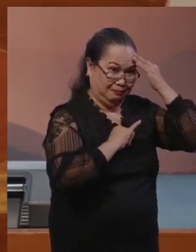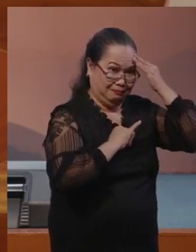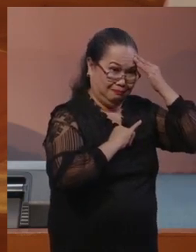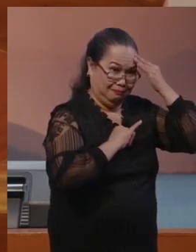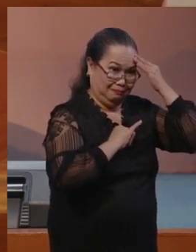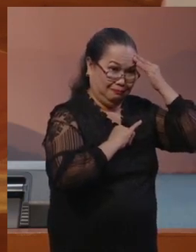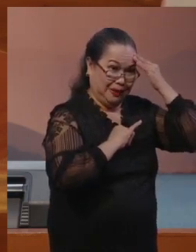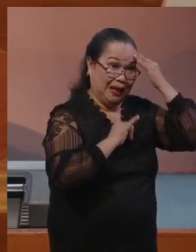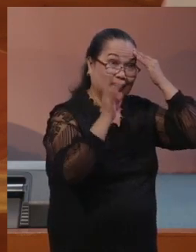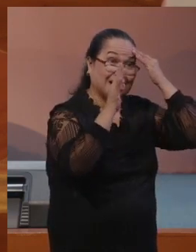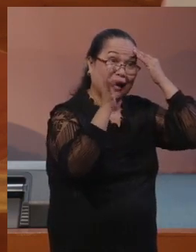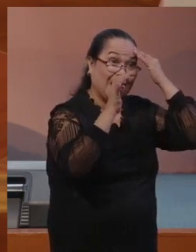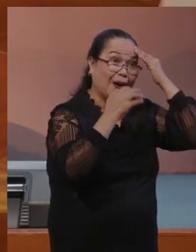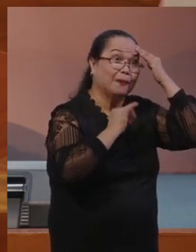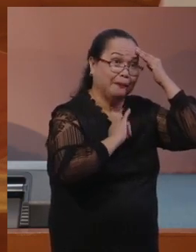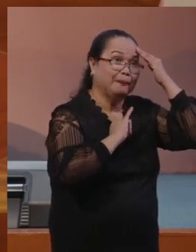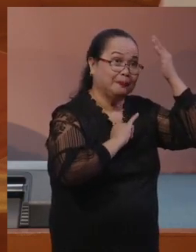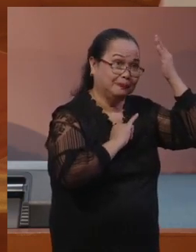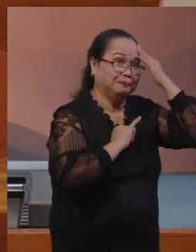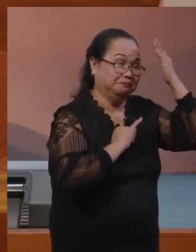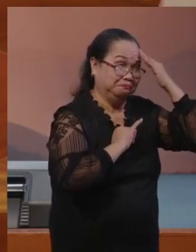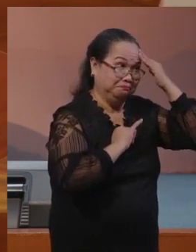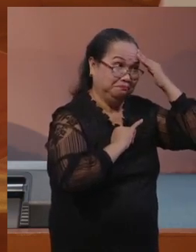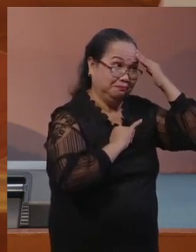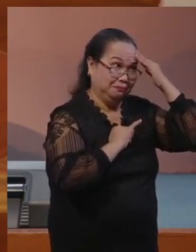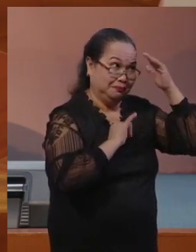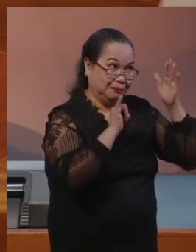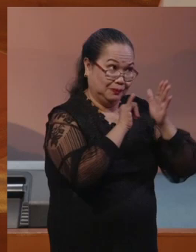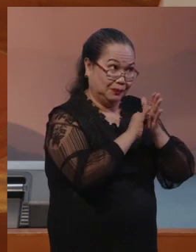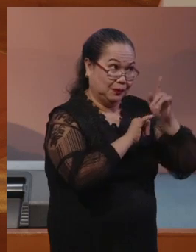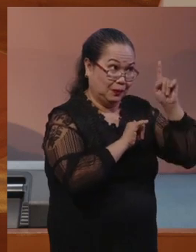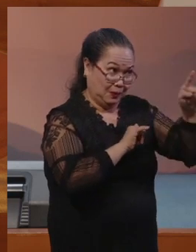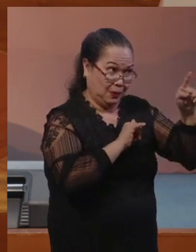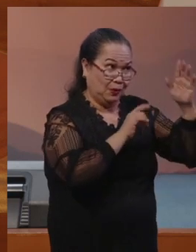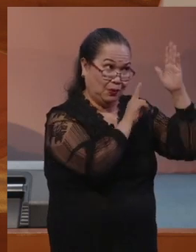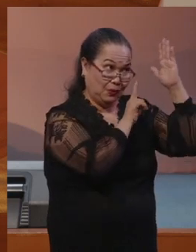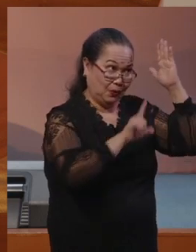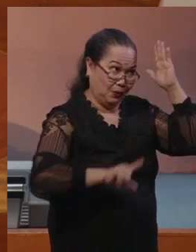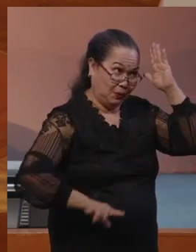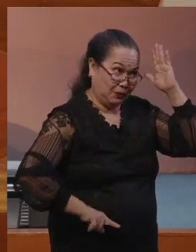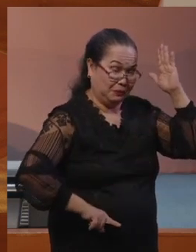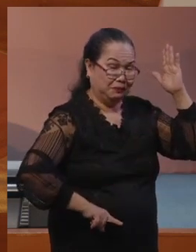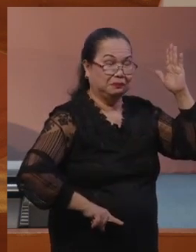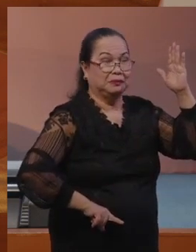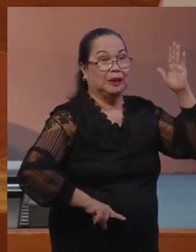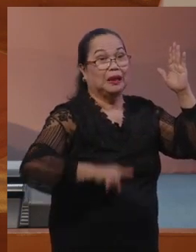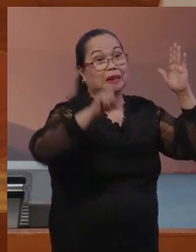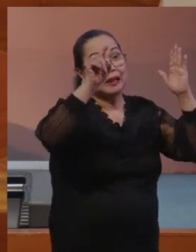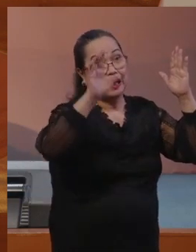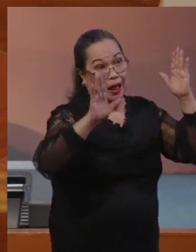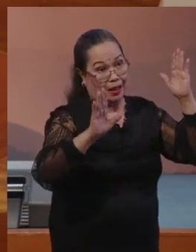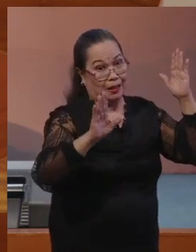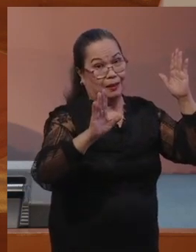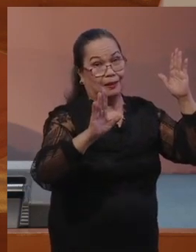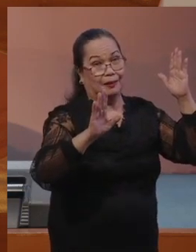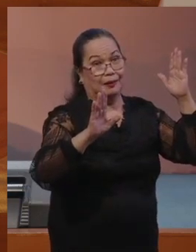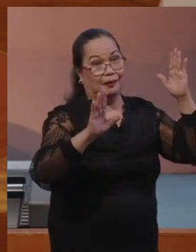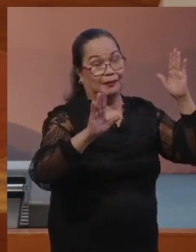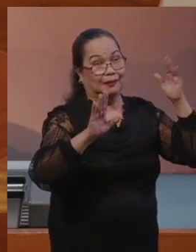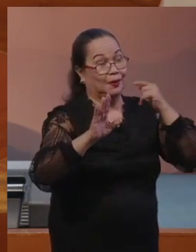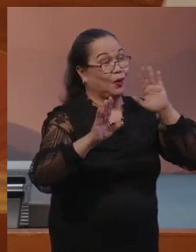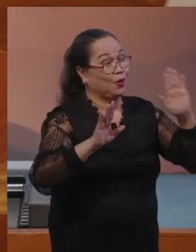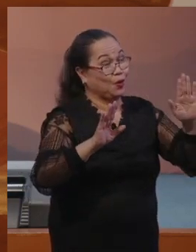po ang kanyang knowledge. I know that the Lord, ang ginamit po niyang salita doon, Yahweh,